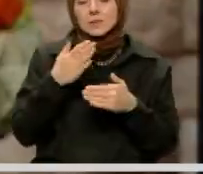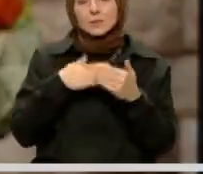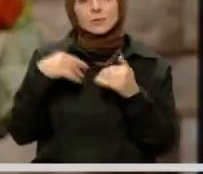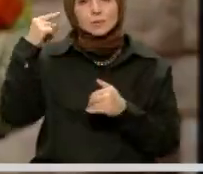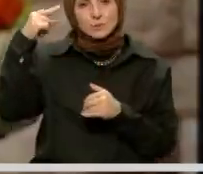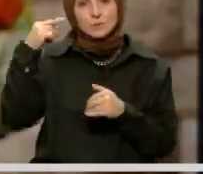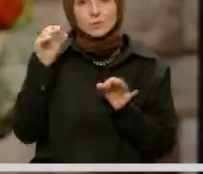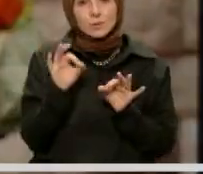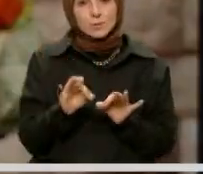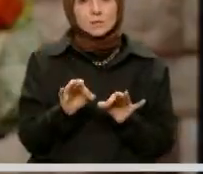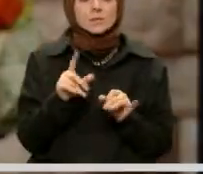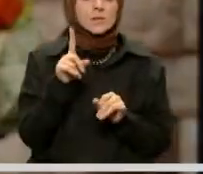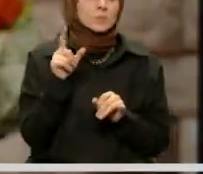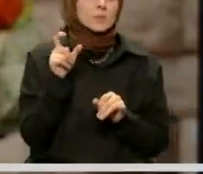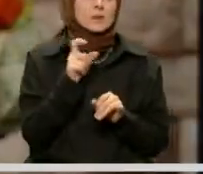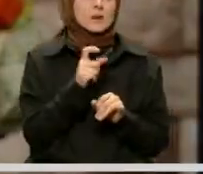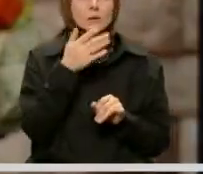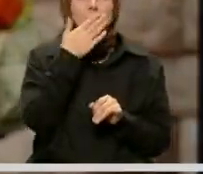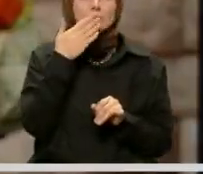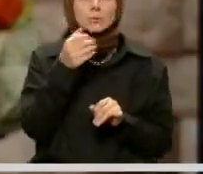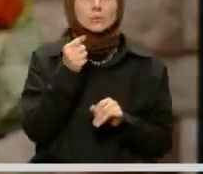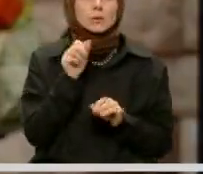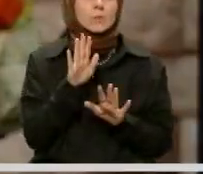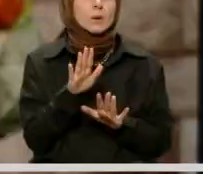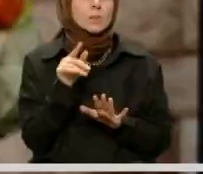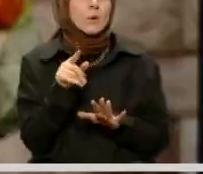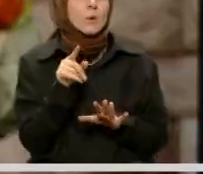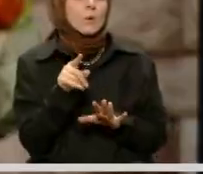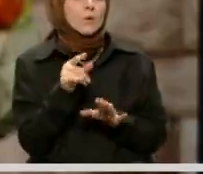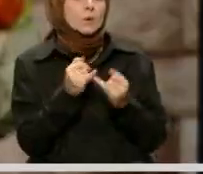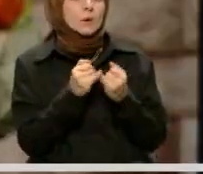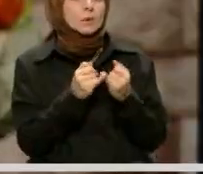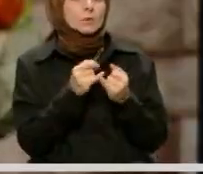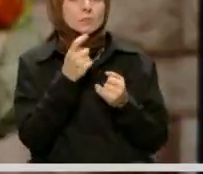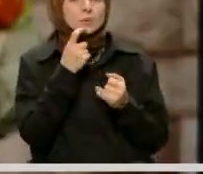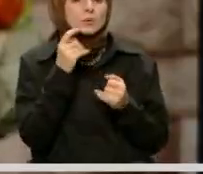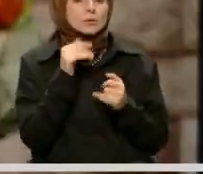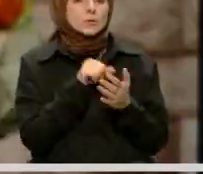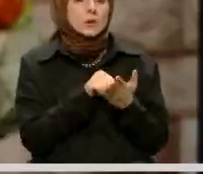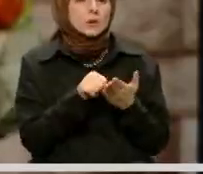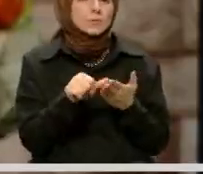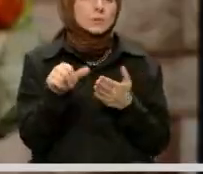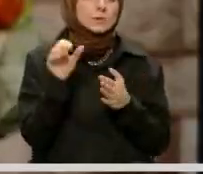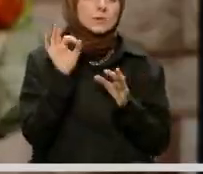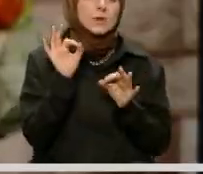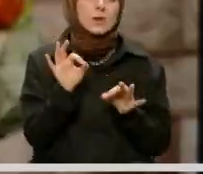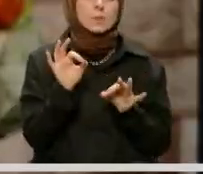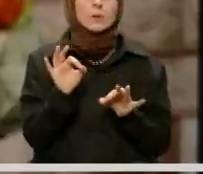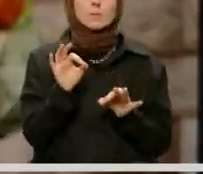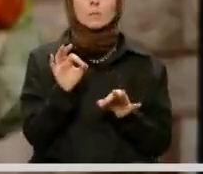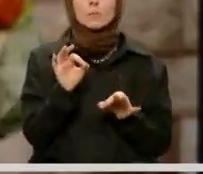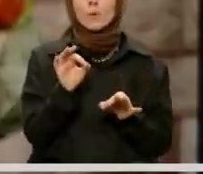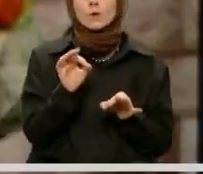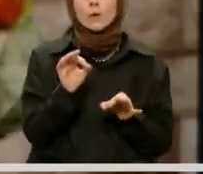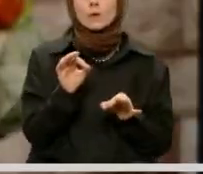Ya ben en azından bir ay dişimiz bir şekilde sıkarım ama o kardeşimiz yılın tamamında böyle, her günü böyle. Ben sadece işte